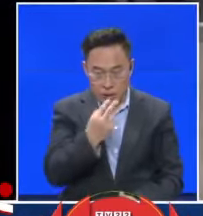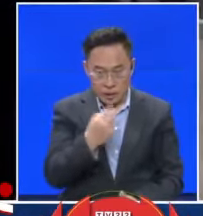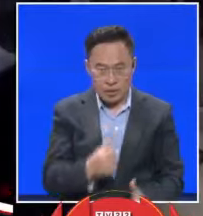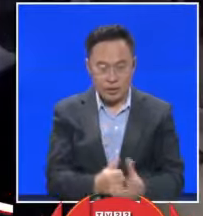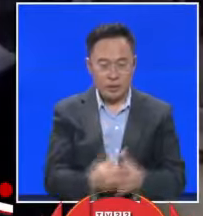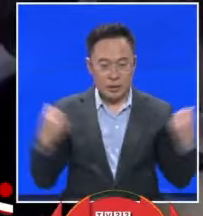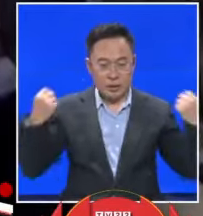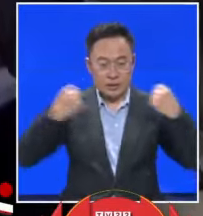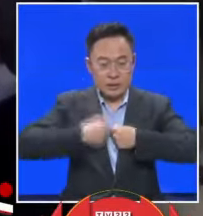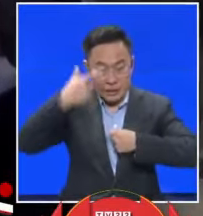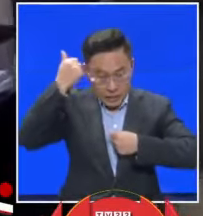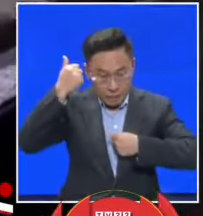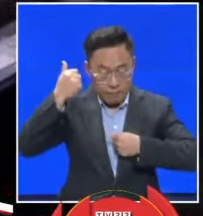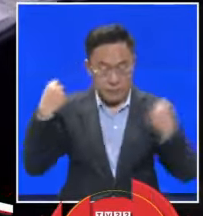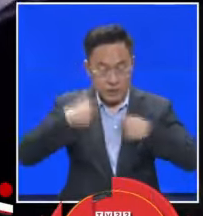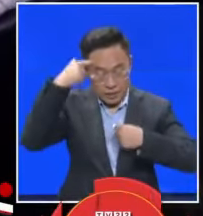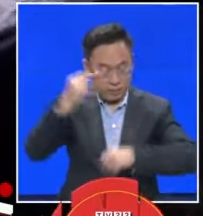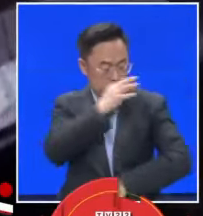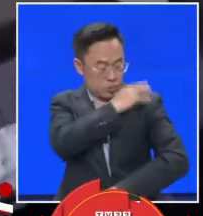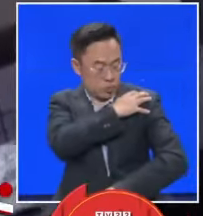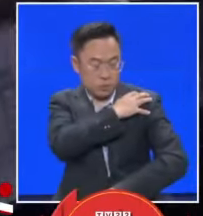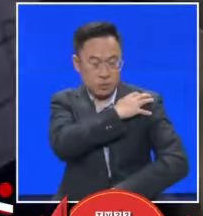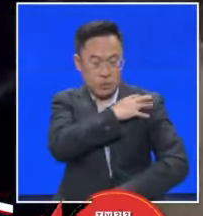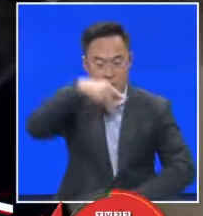นท่านผู้ชมเกิดอะไรขนาดนี้ฮะ